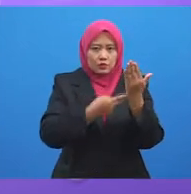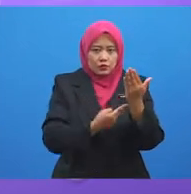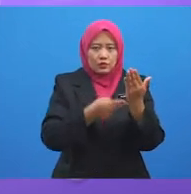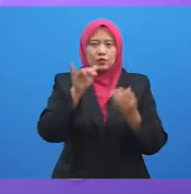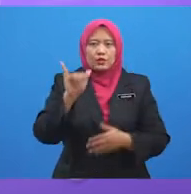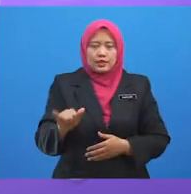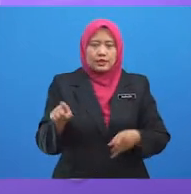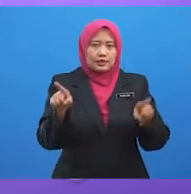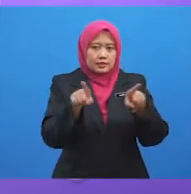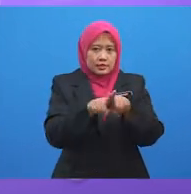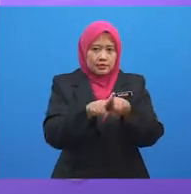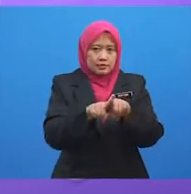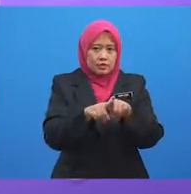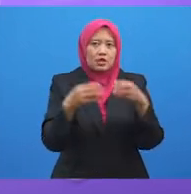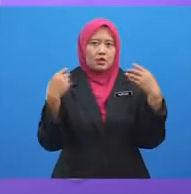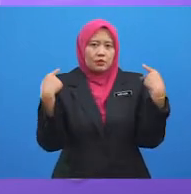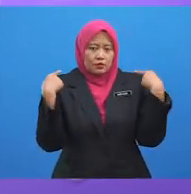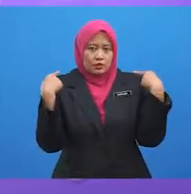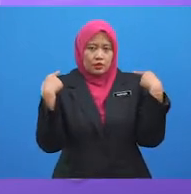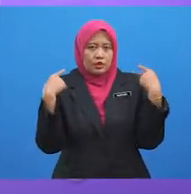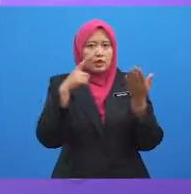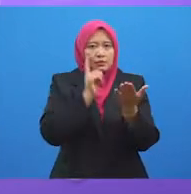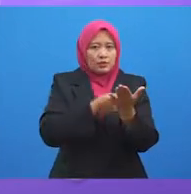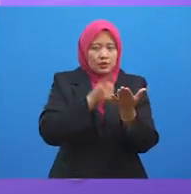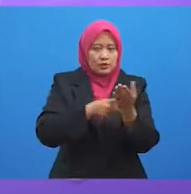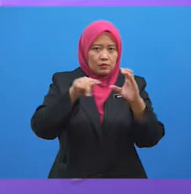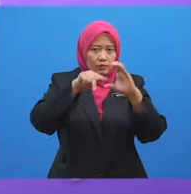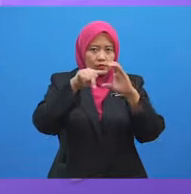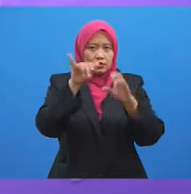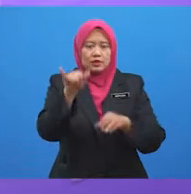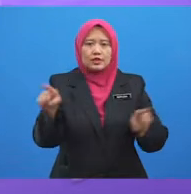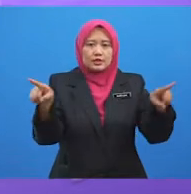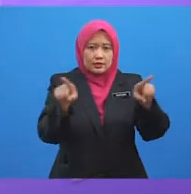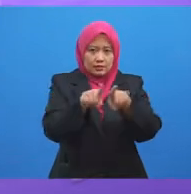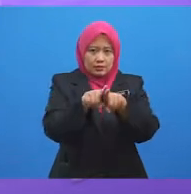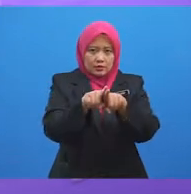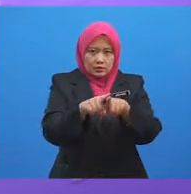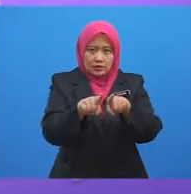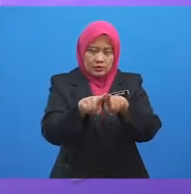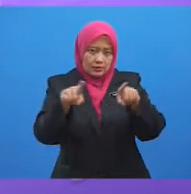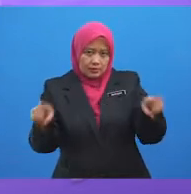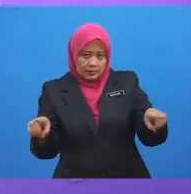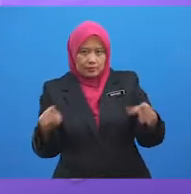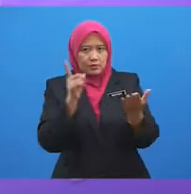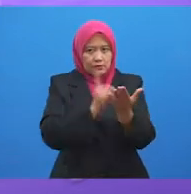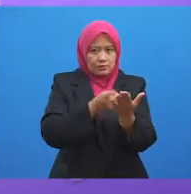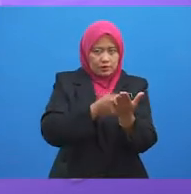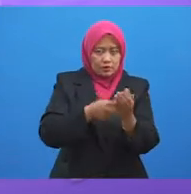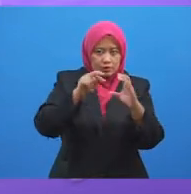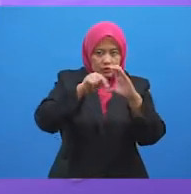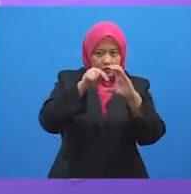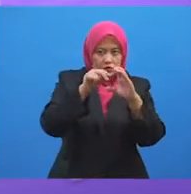sama mempunyai bilangan proton yang sama tetapi